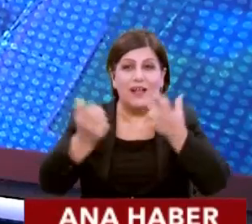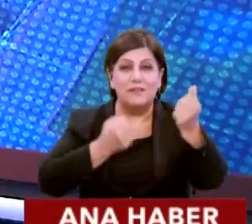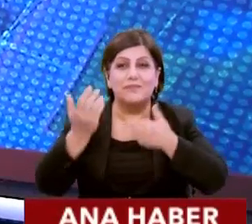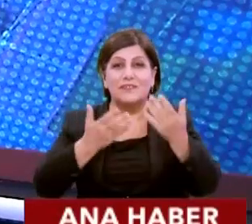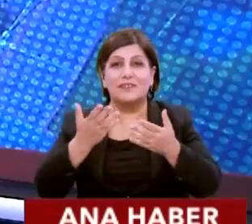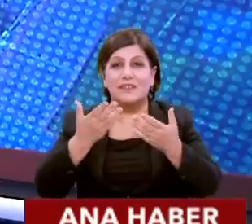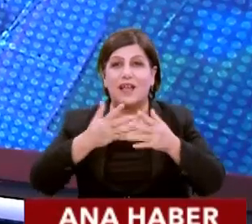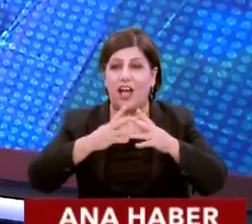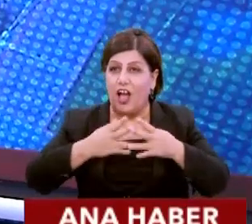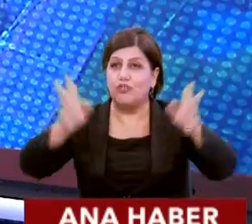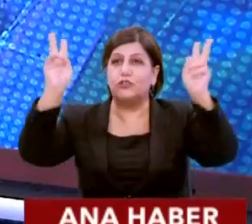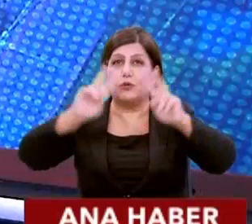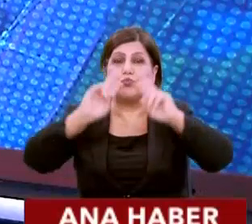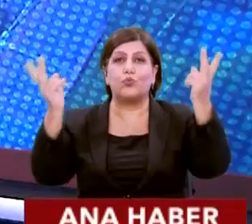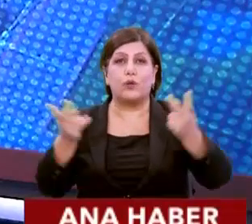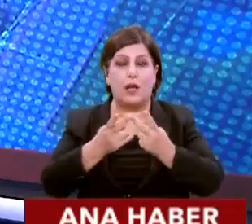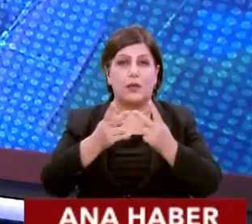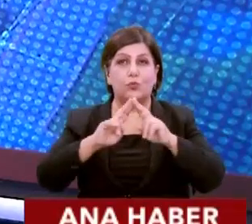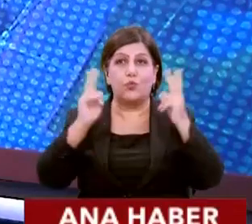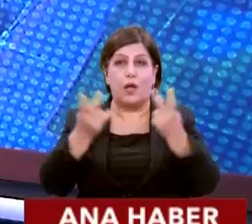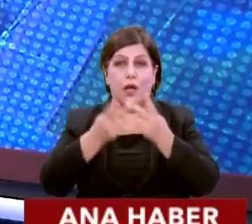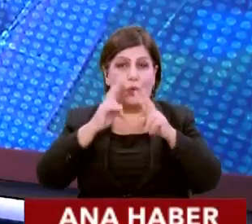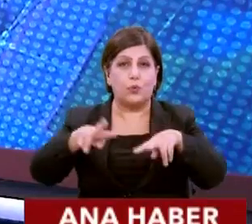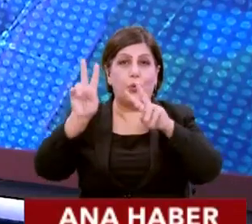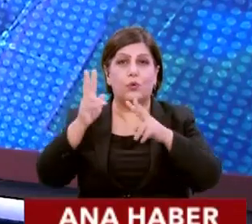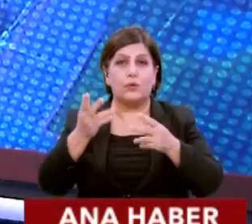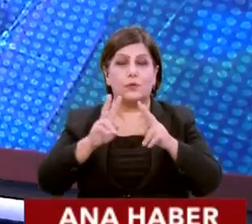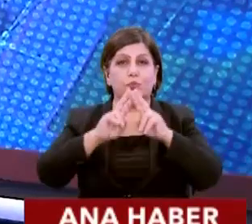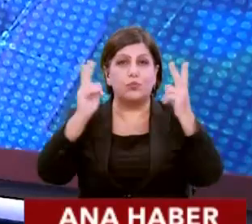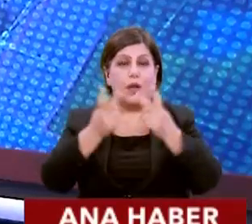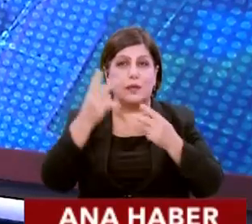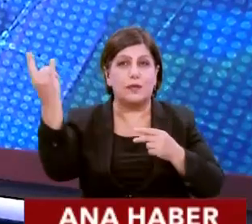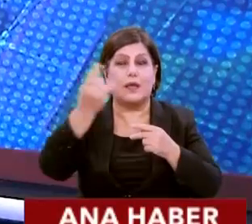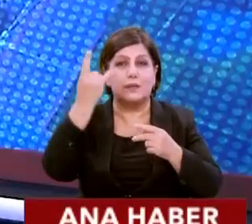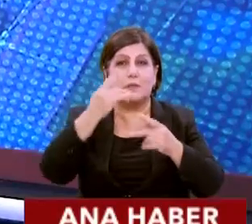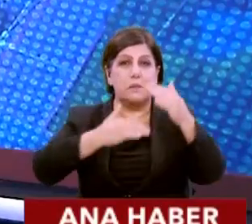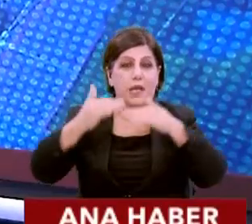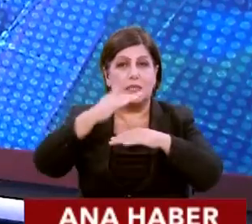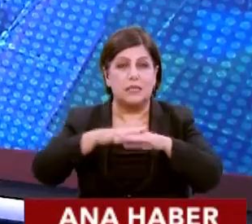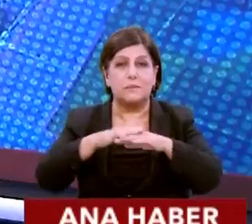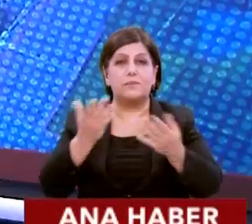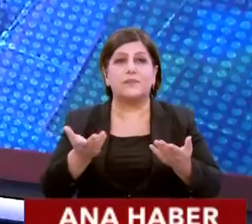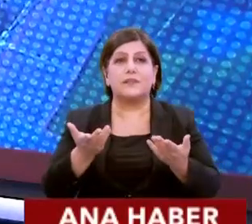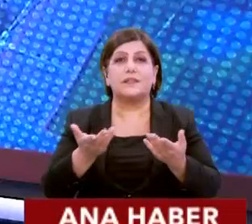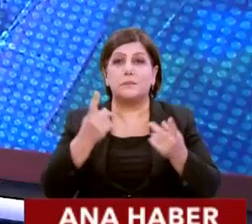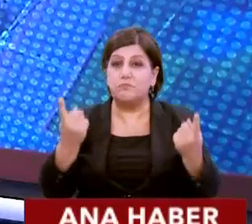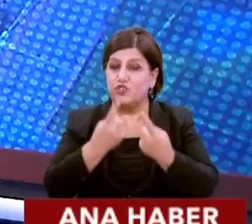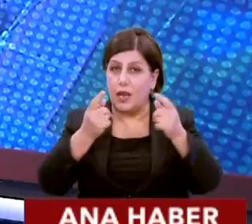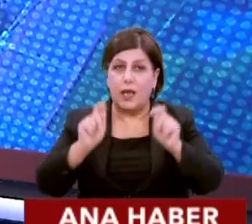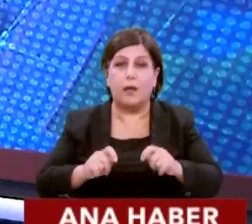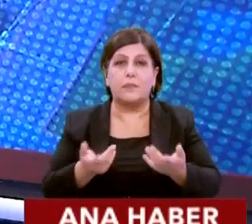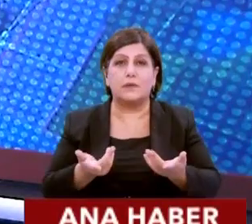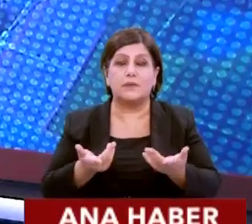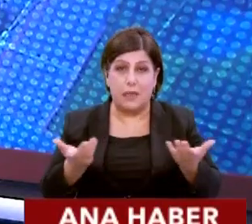Açılın dünyaya dünyayı görün dünyayı gezin Bir Master yapın bir nba'ye bir şeyler yapın